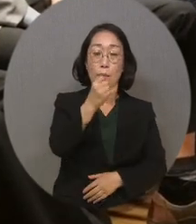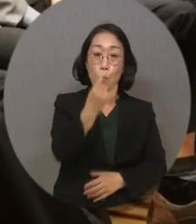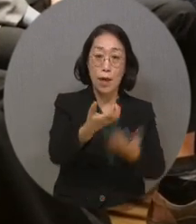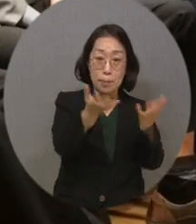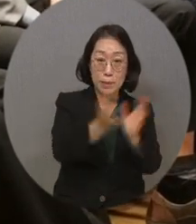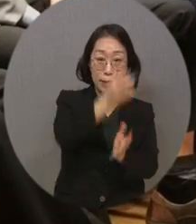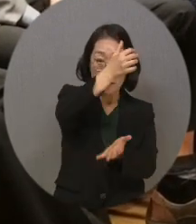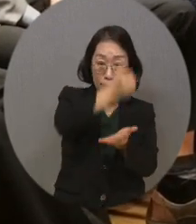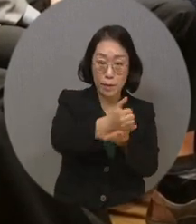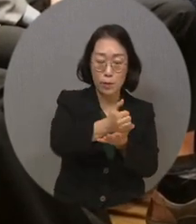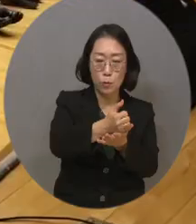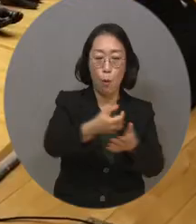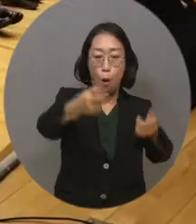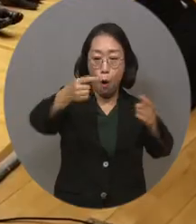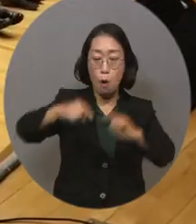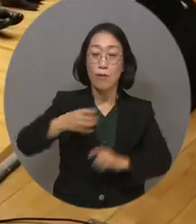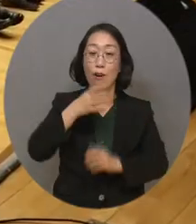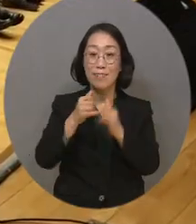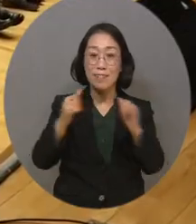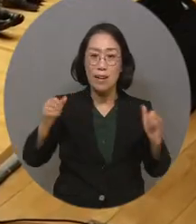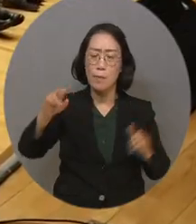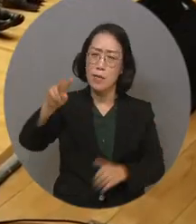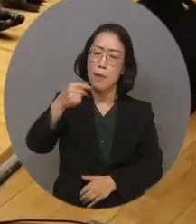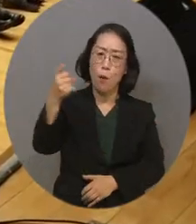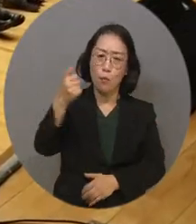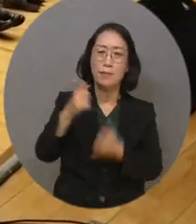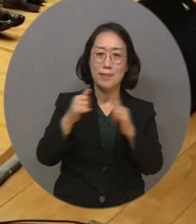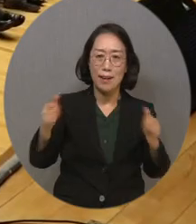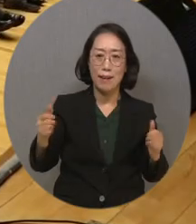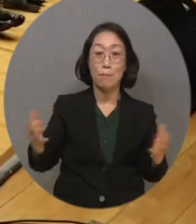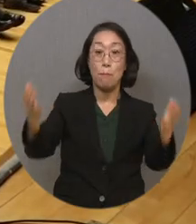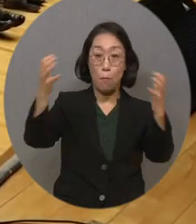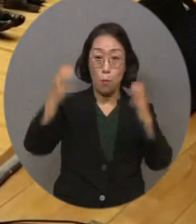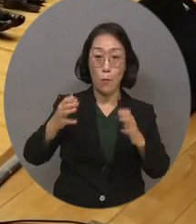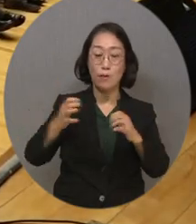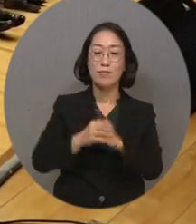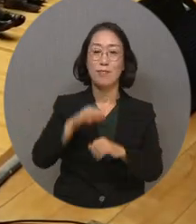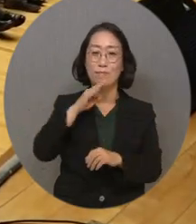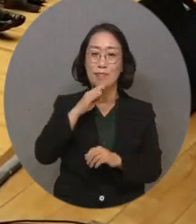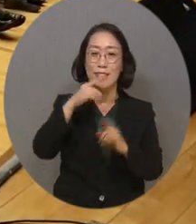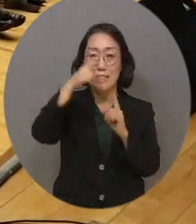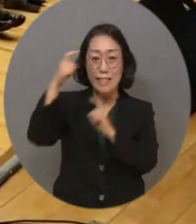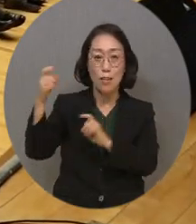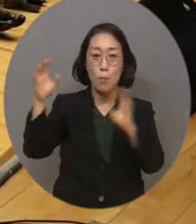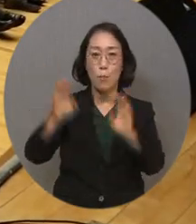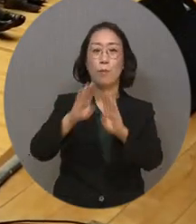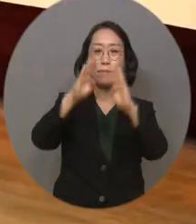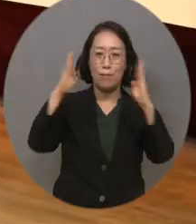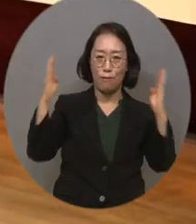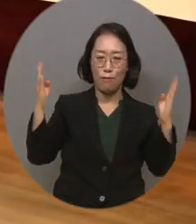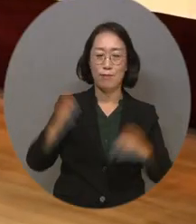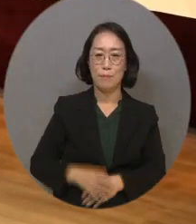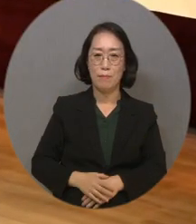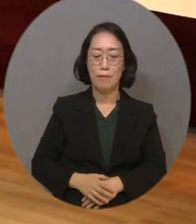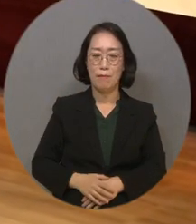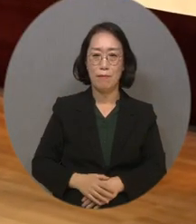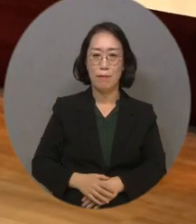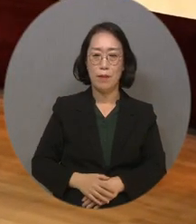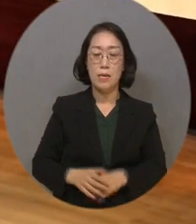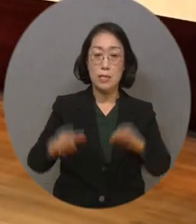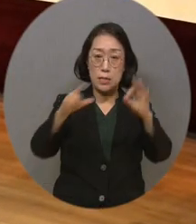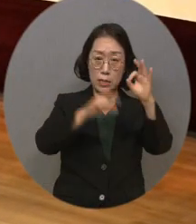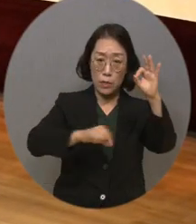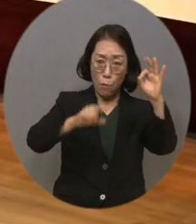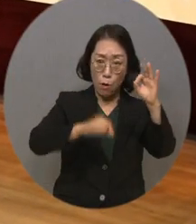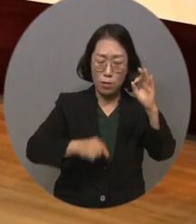지회장, 지역어르신 등 250여 명이 모인 가운데 기념행사를 개최했습니다. 해마다 10월은